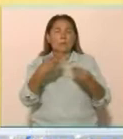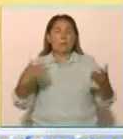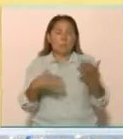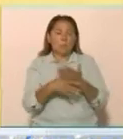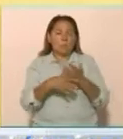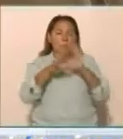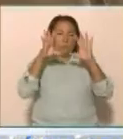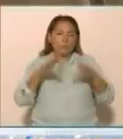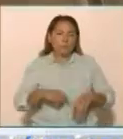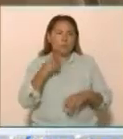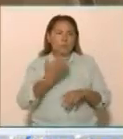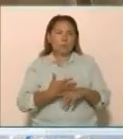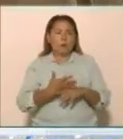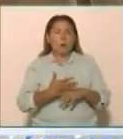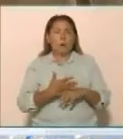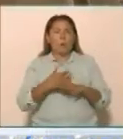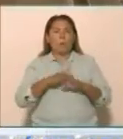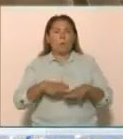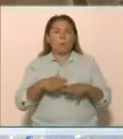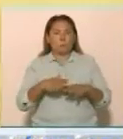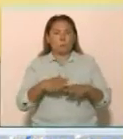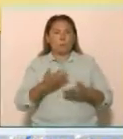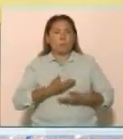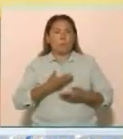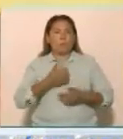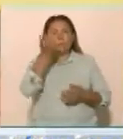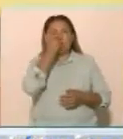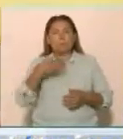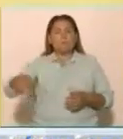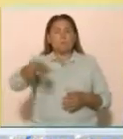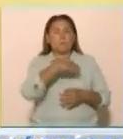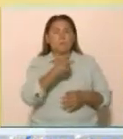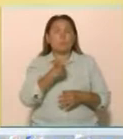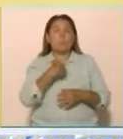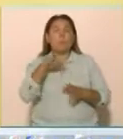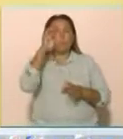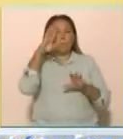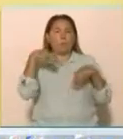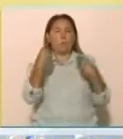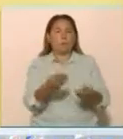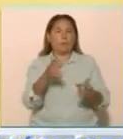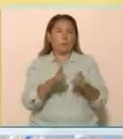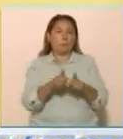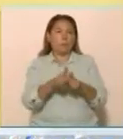көмек болып келеді. 11 жылдан бері үй жалда жүргенсің, сау болсын барлығынан, алла разы болсын. Иә.